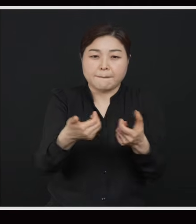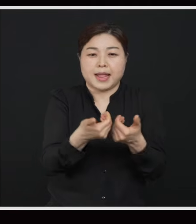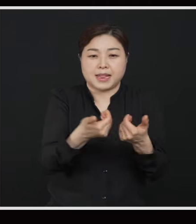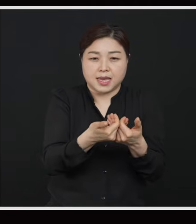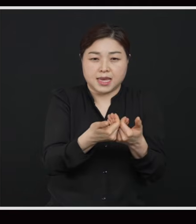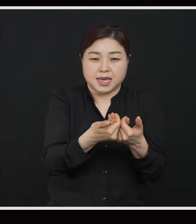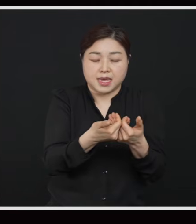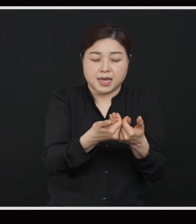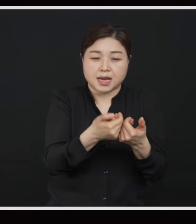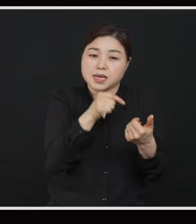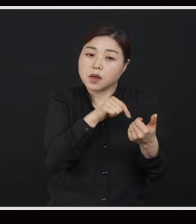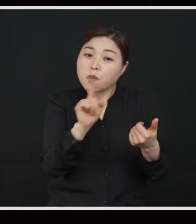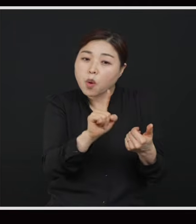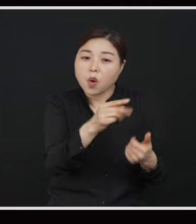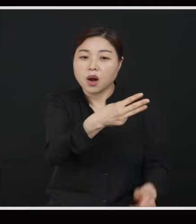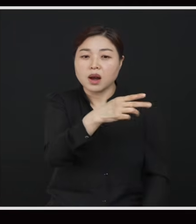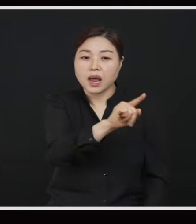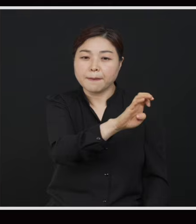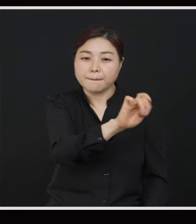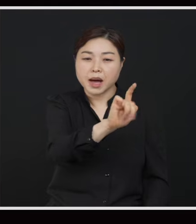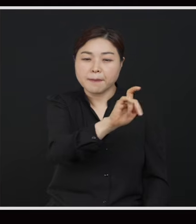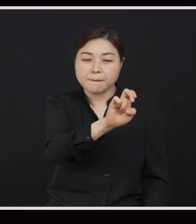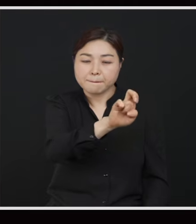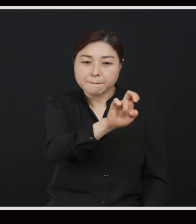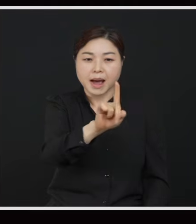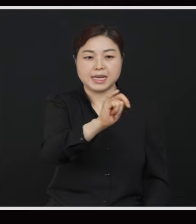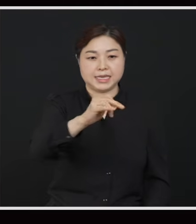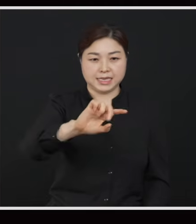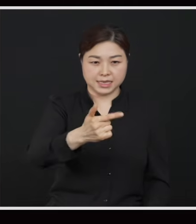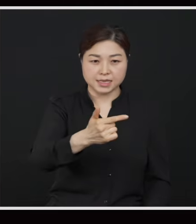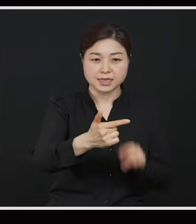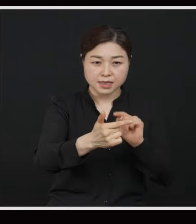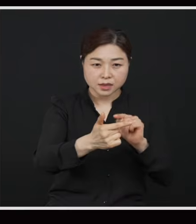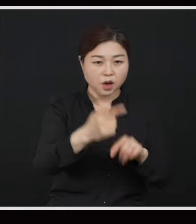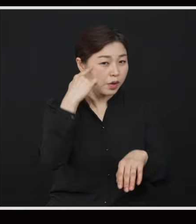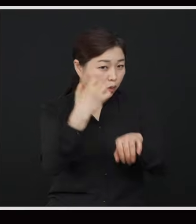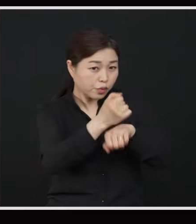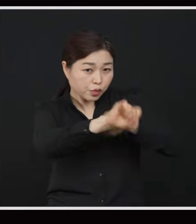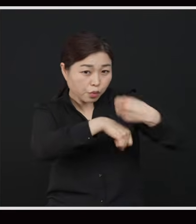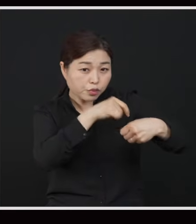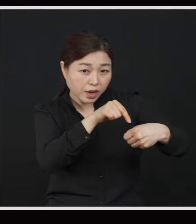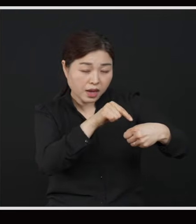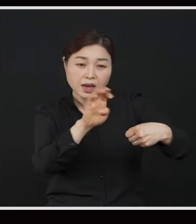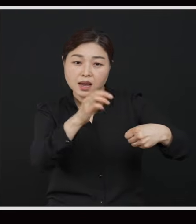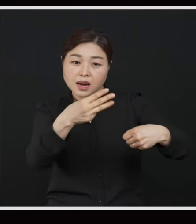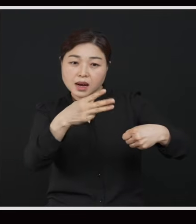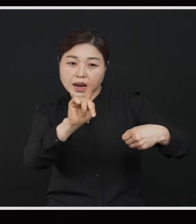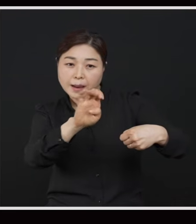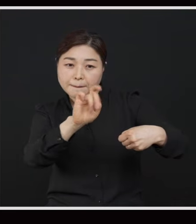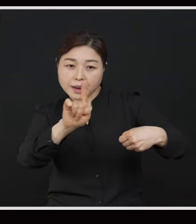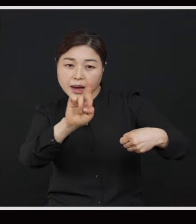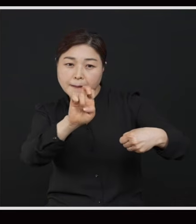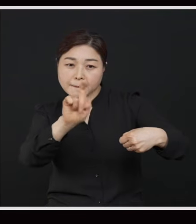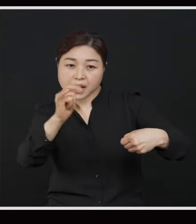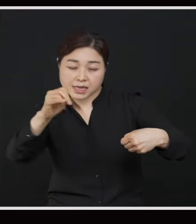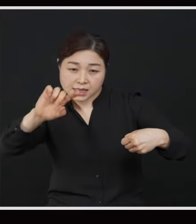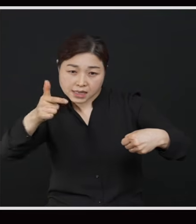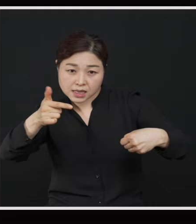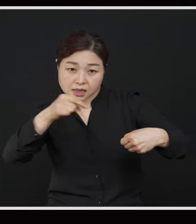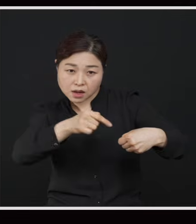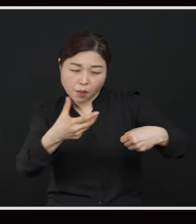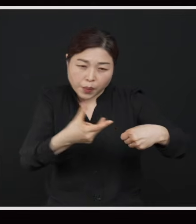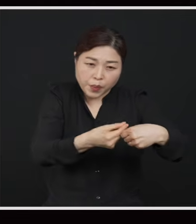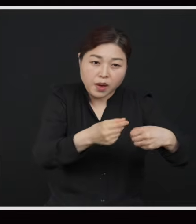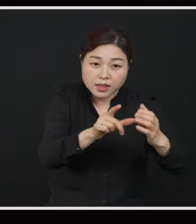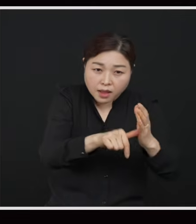아미노산이라는 영양분하고 반대 효과를 내는 게 라파마이신인데 실험 동물의 라파마이신을 처리를 하면은